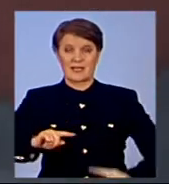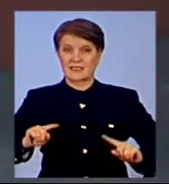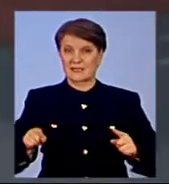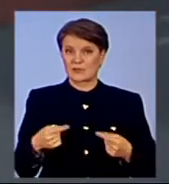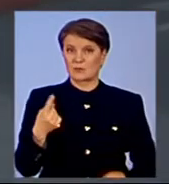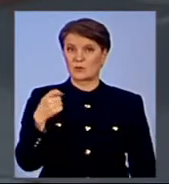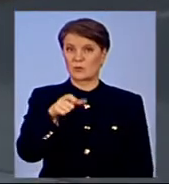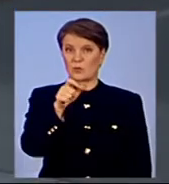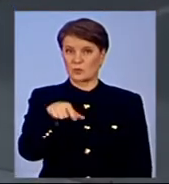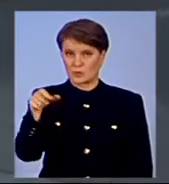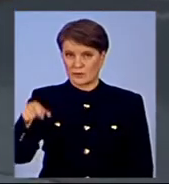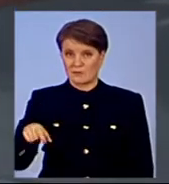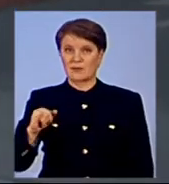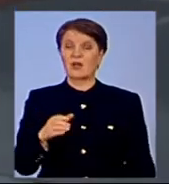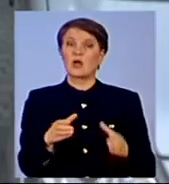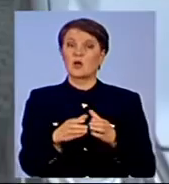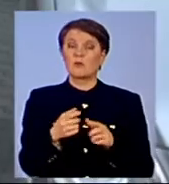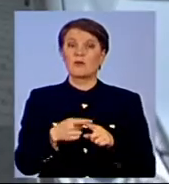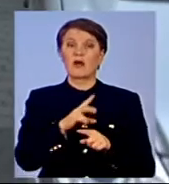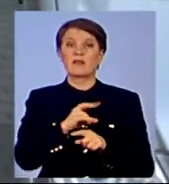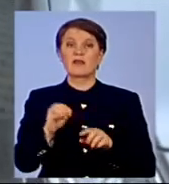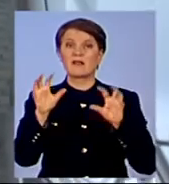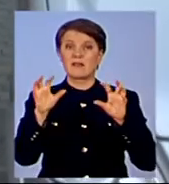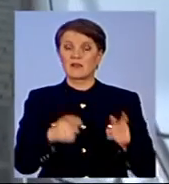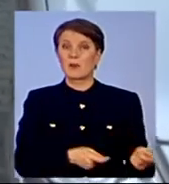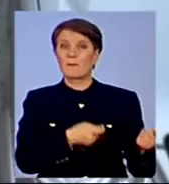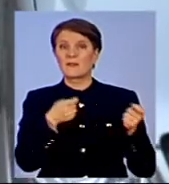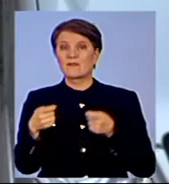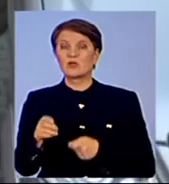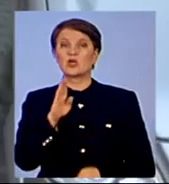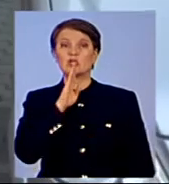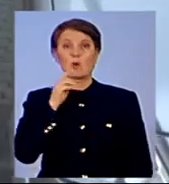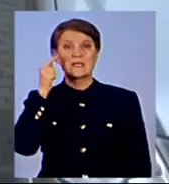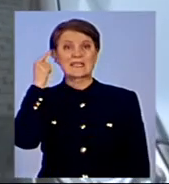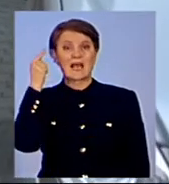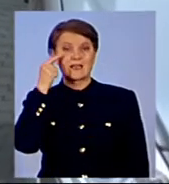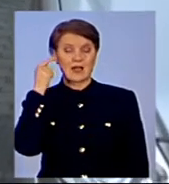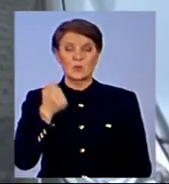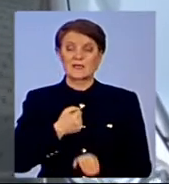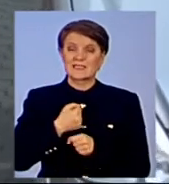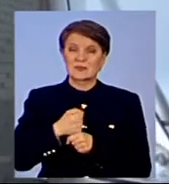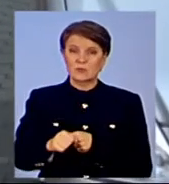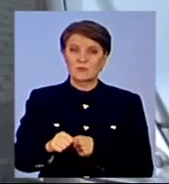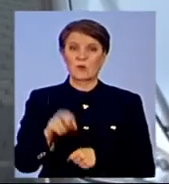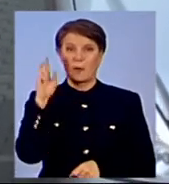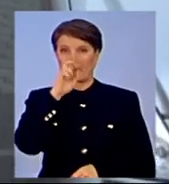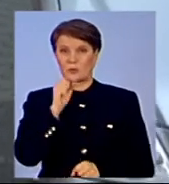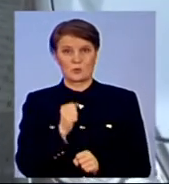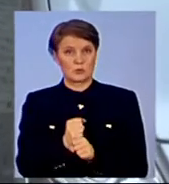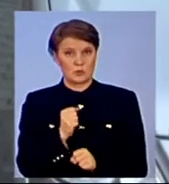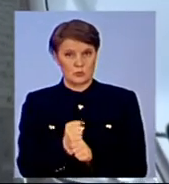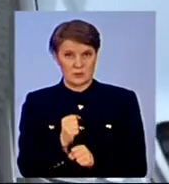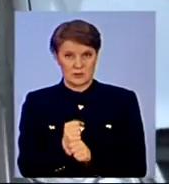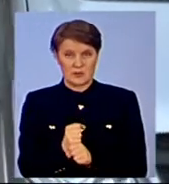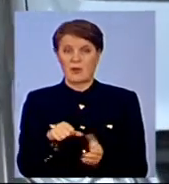викрила злочинну групу, що нелегально перевозила у Німеччину жінок із Таїланду і змушувала їх до проституції. У рейді взяли участь понад